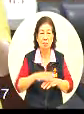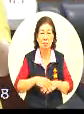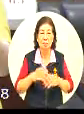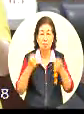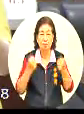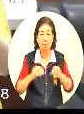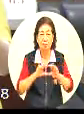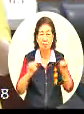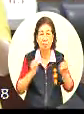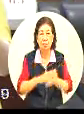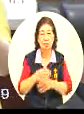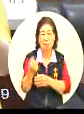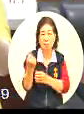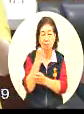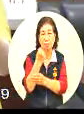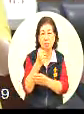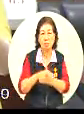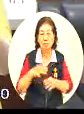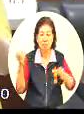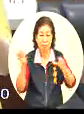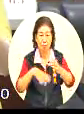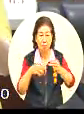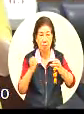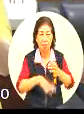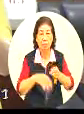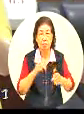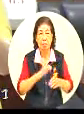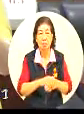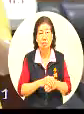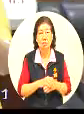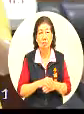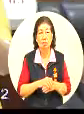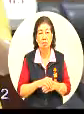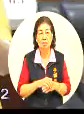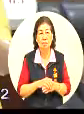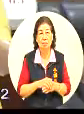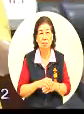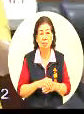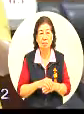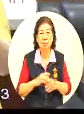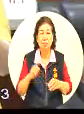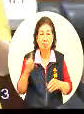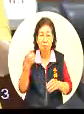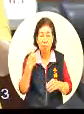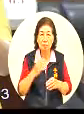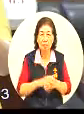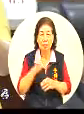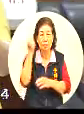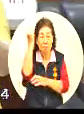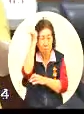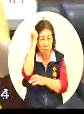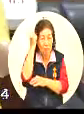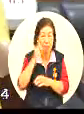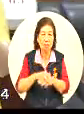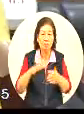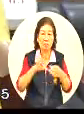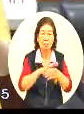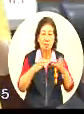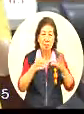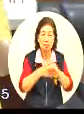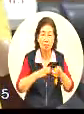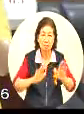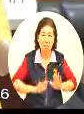量包含进来就是有原住物的文化然后有向心力的支